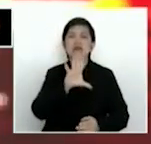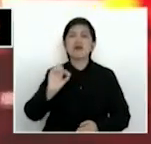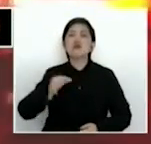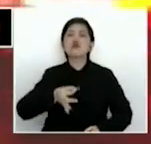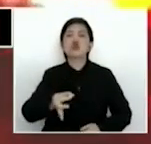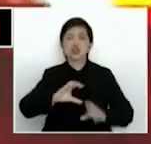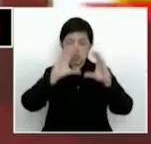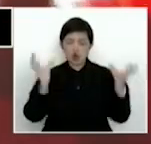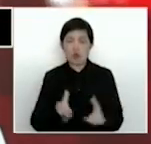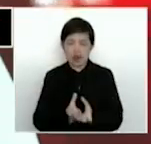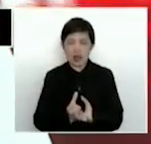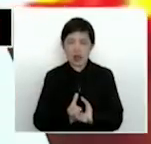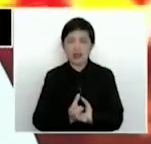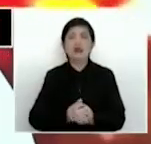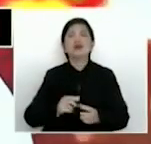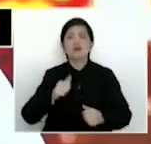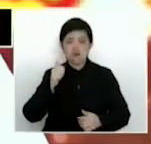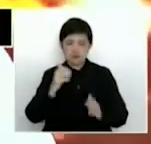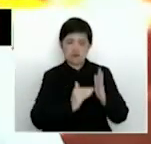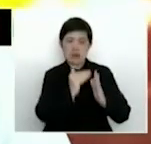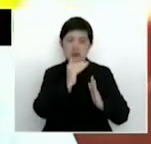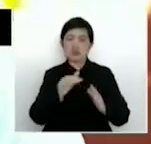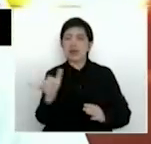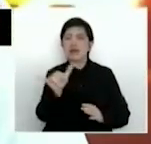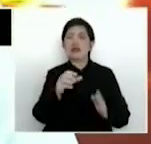dan artinya naik peringkat yang cukup tinggi